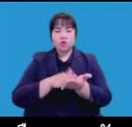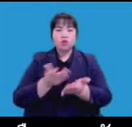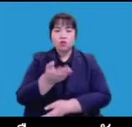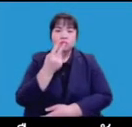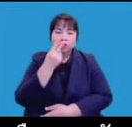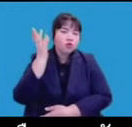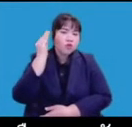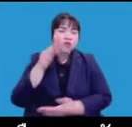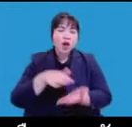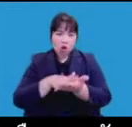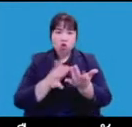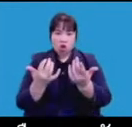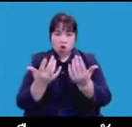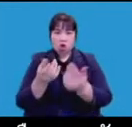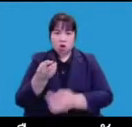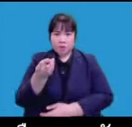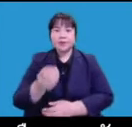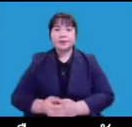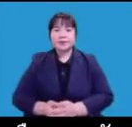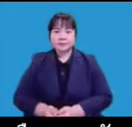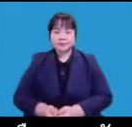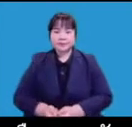ผู้ชมผู้ฟังด้วยนะครับเดี๋ยวรออีกสักครู่นะครับ